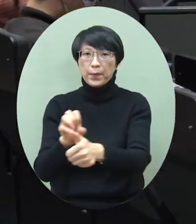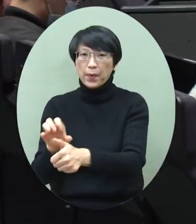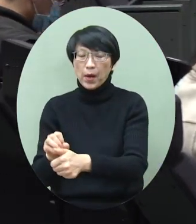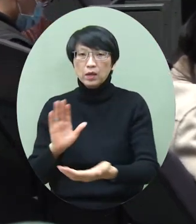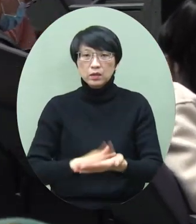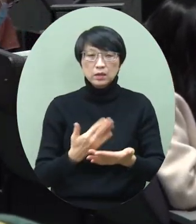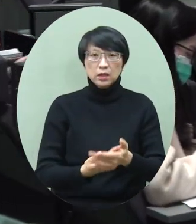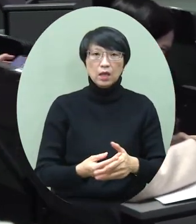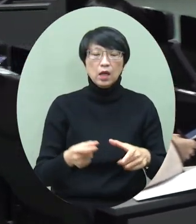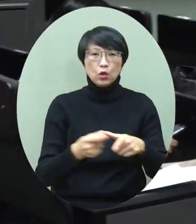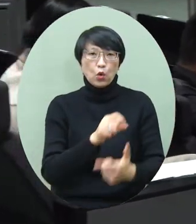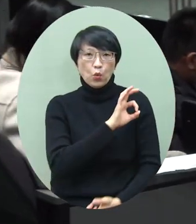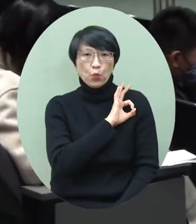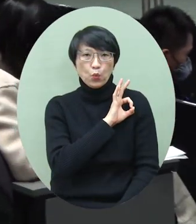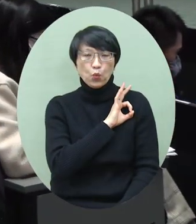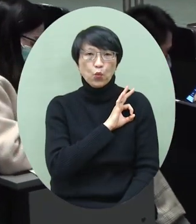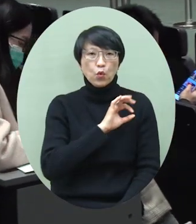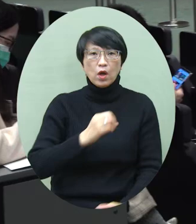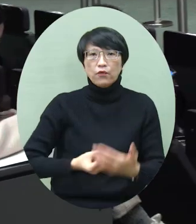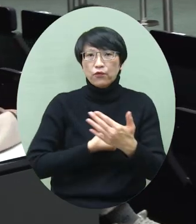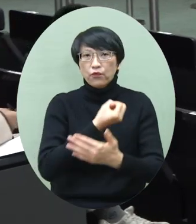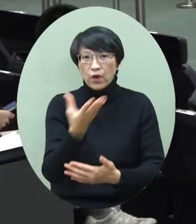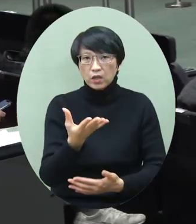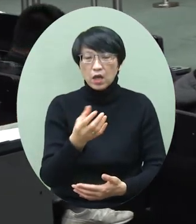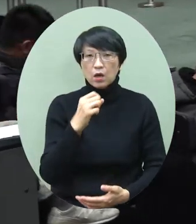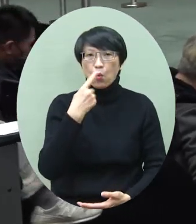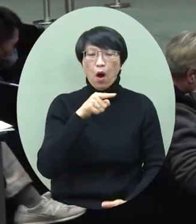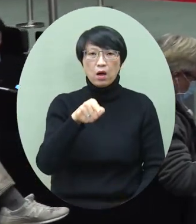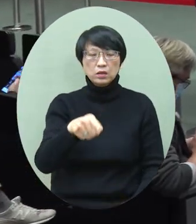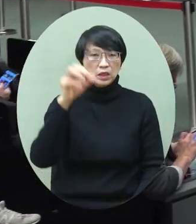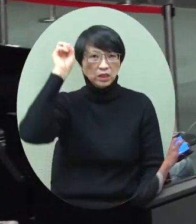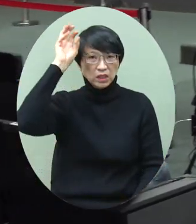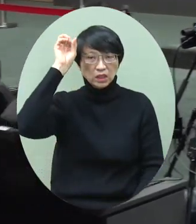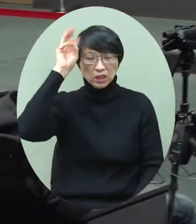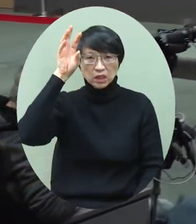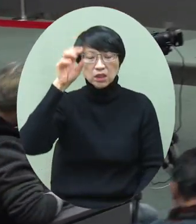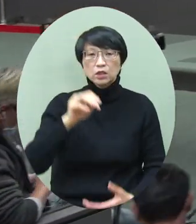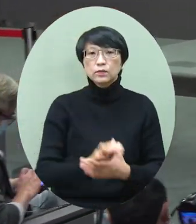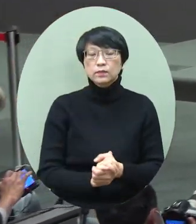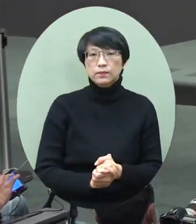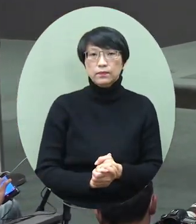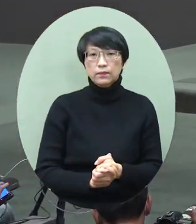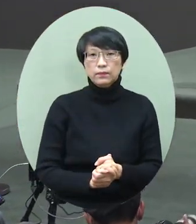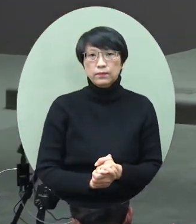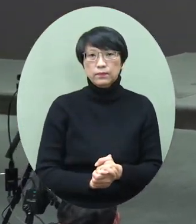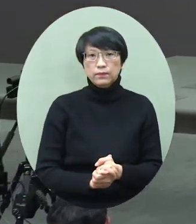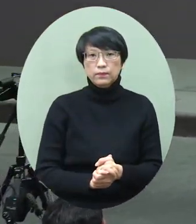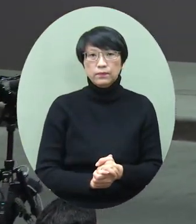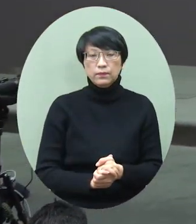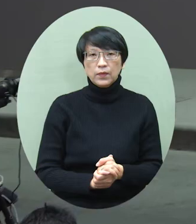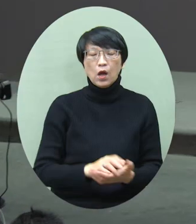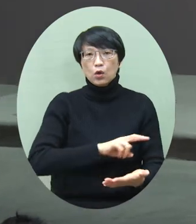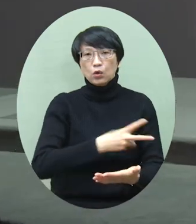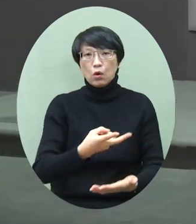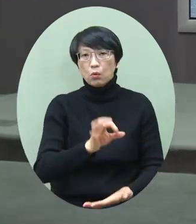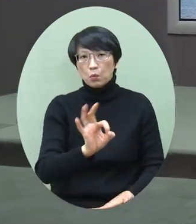工會反映，可能有好多即係反映咗嘅意見咧，其實都係可能都係冇去即係修改過